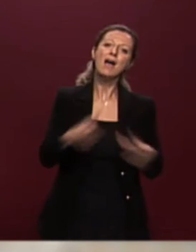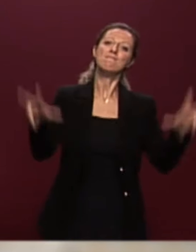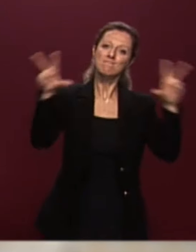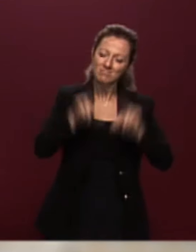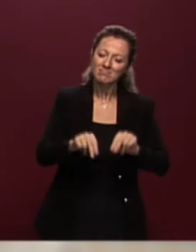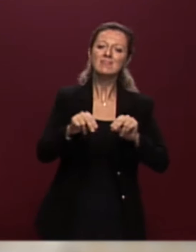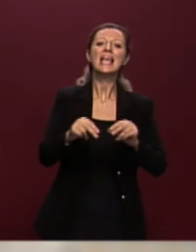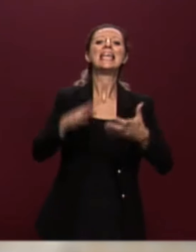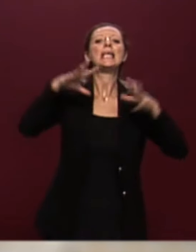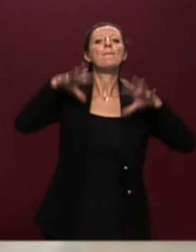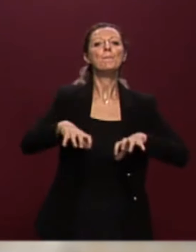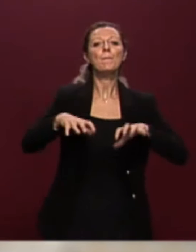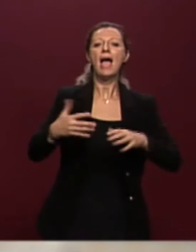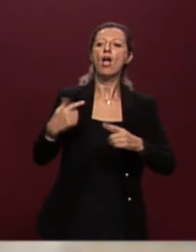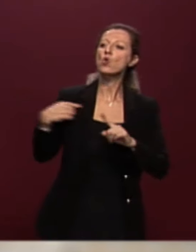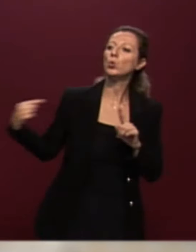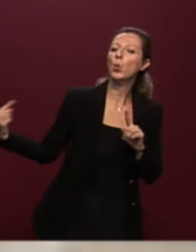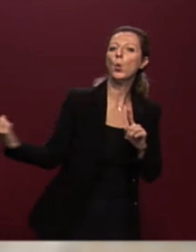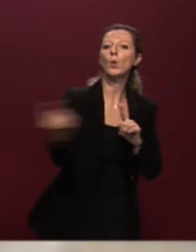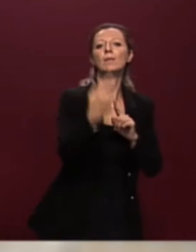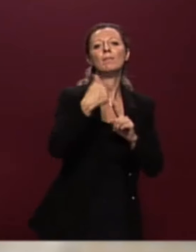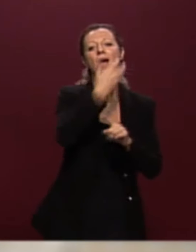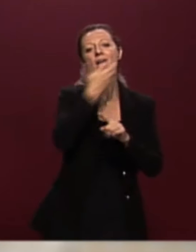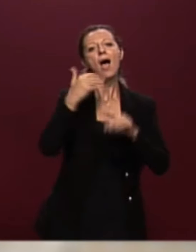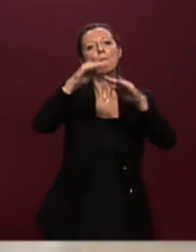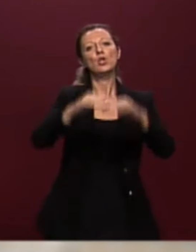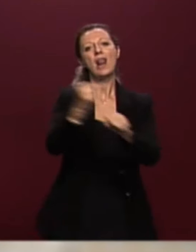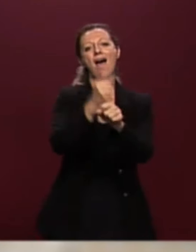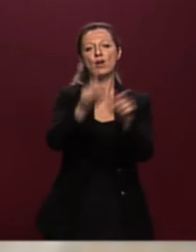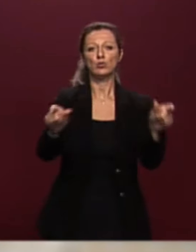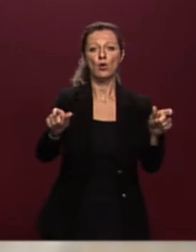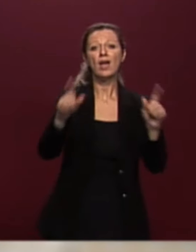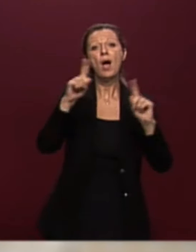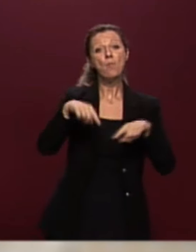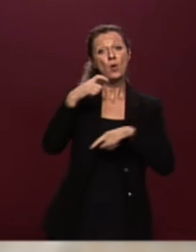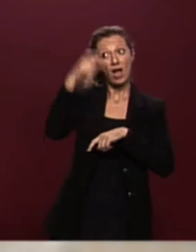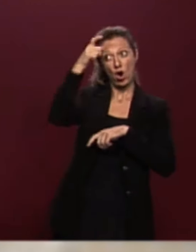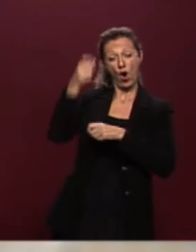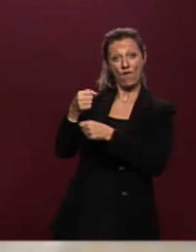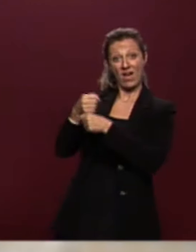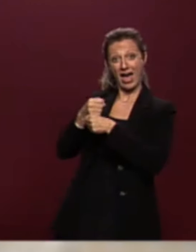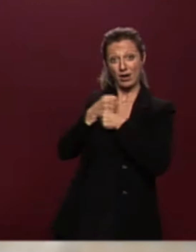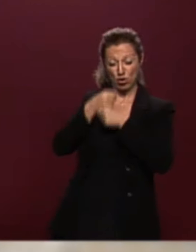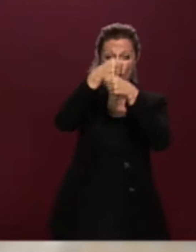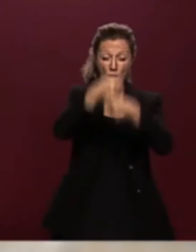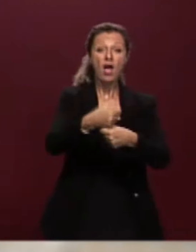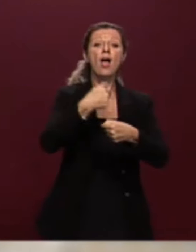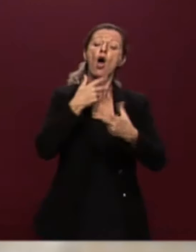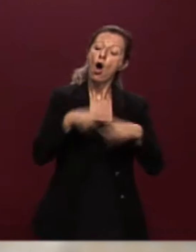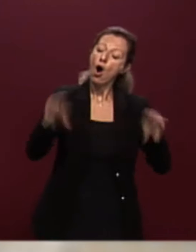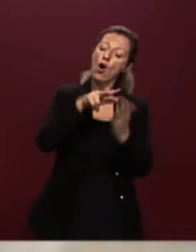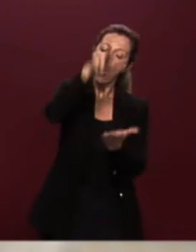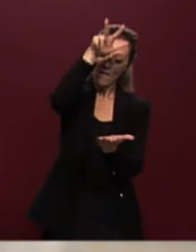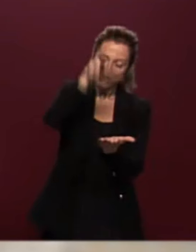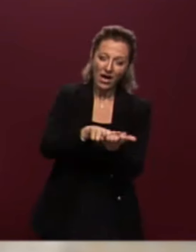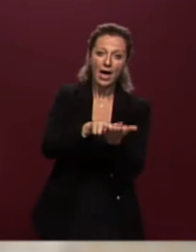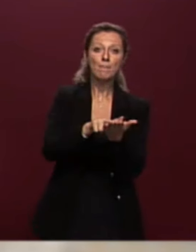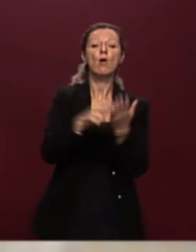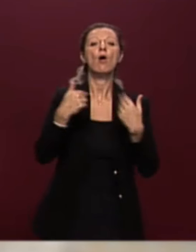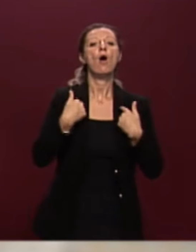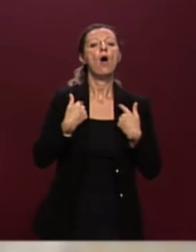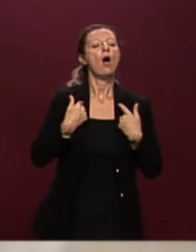comune verso la protezione dei lavoratori. Anche a nome del Governo riconfermo la nostra